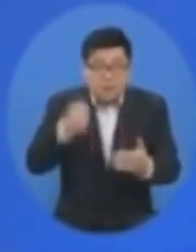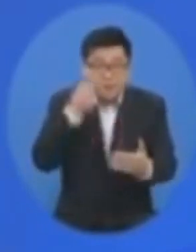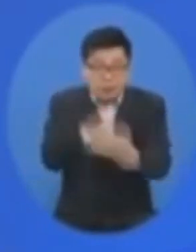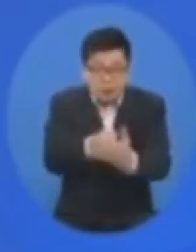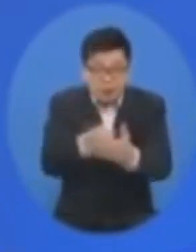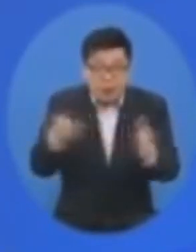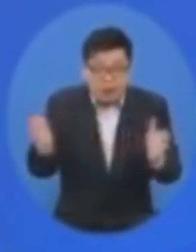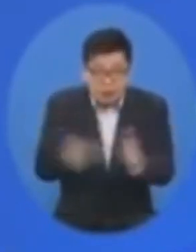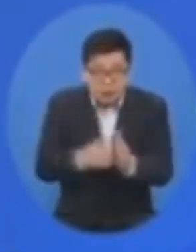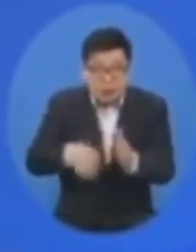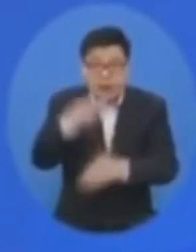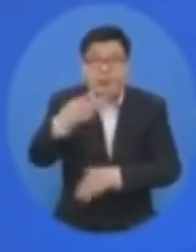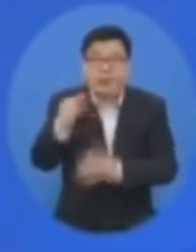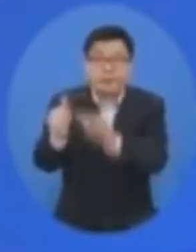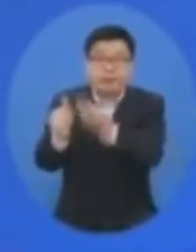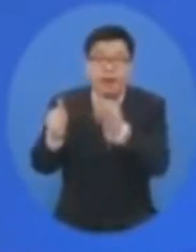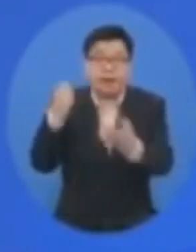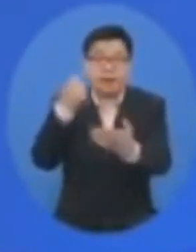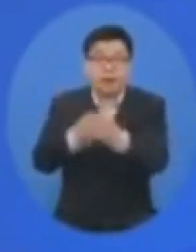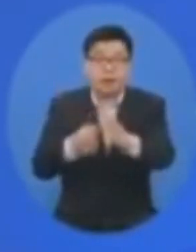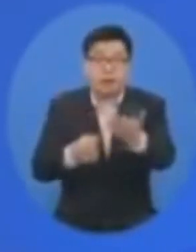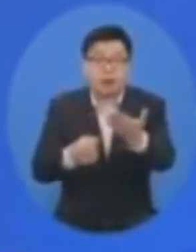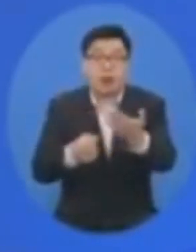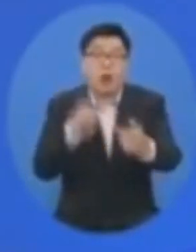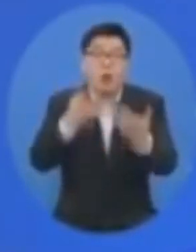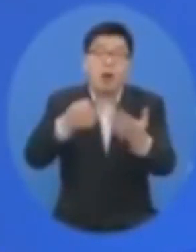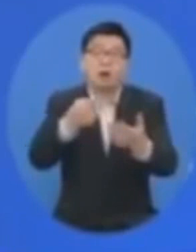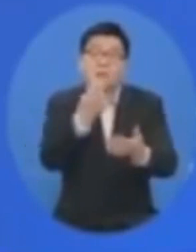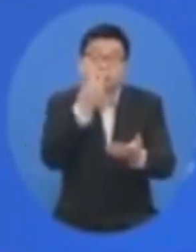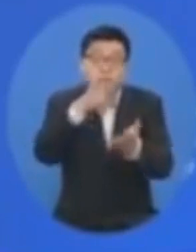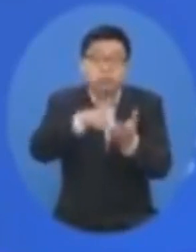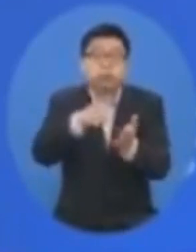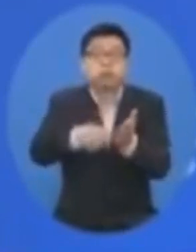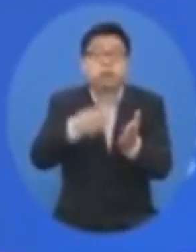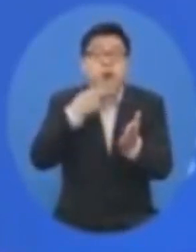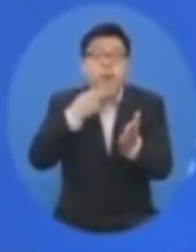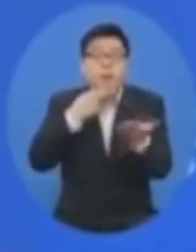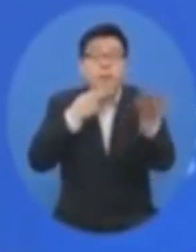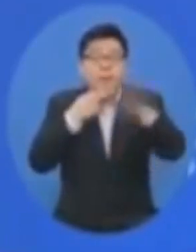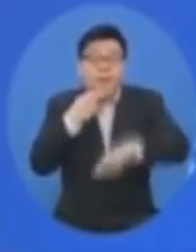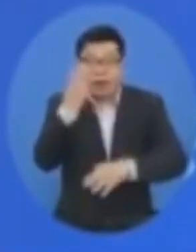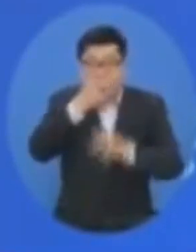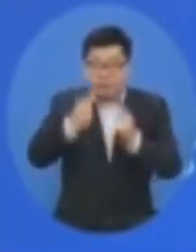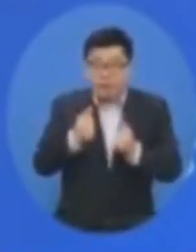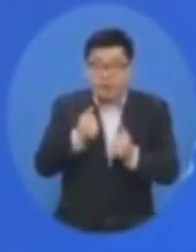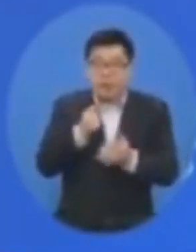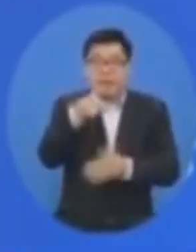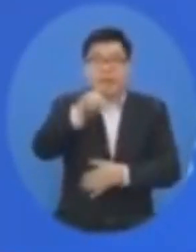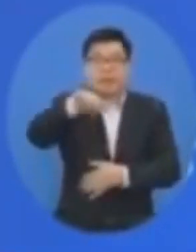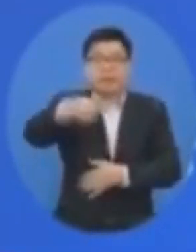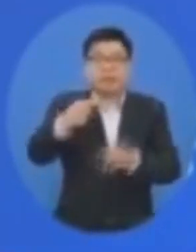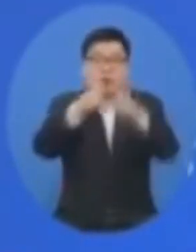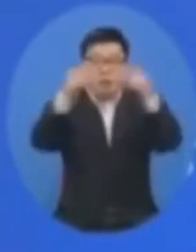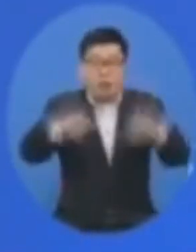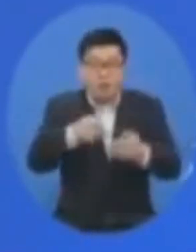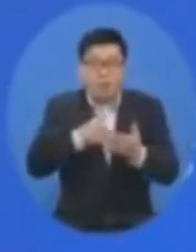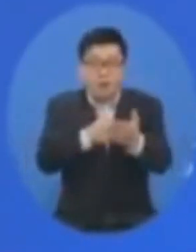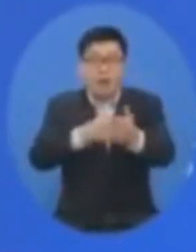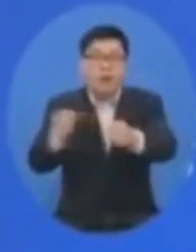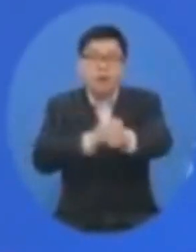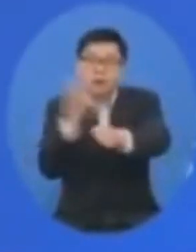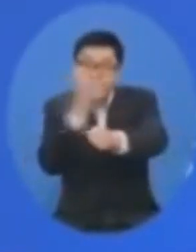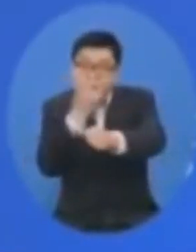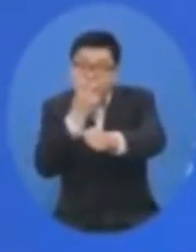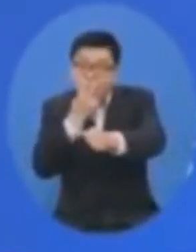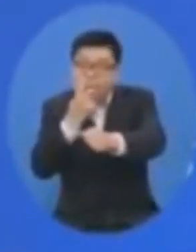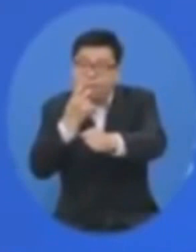결정이 되는 것이지, 확정된 증거가 하나도 없는데 검찰이 기소장 내고 특검이 수사